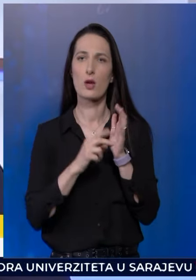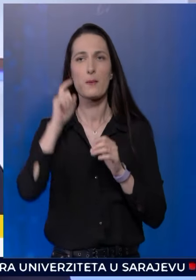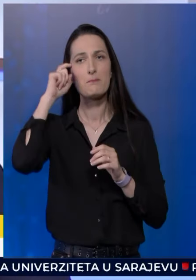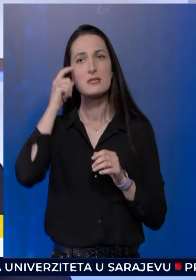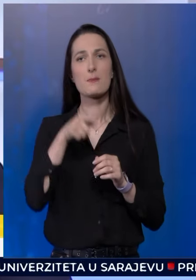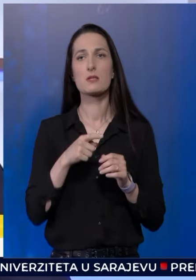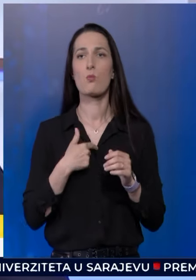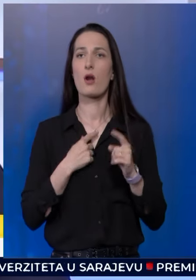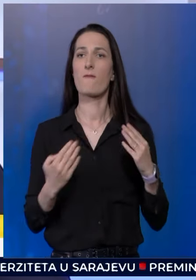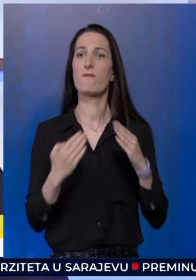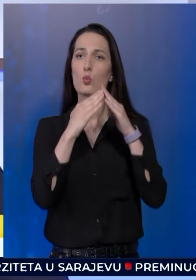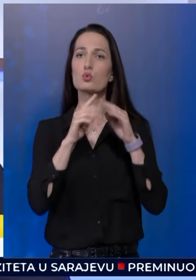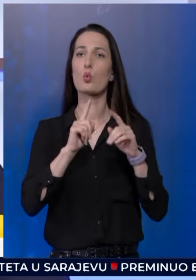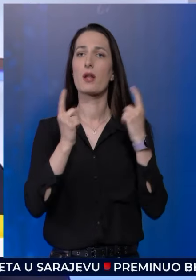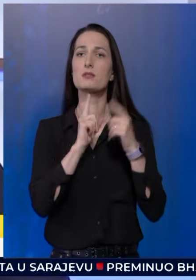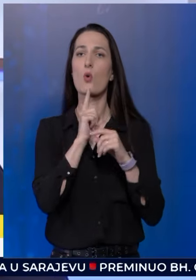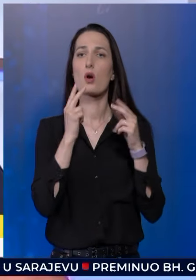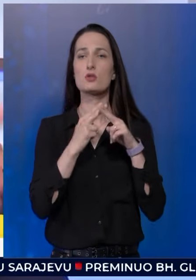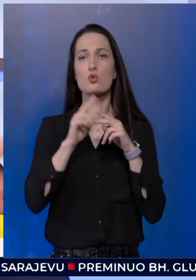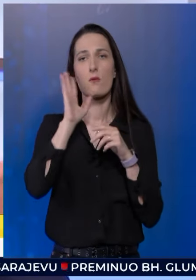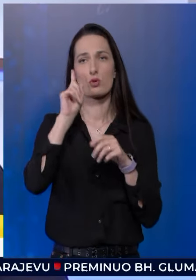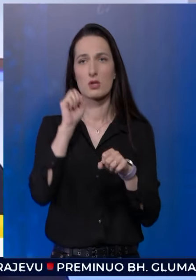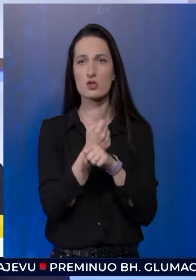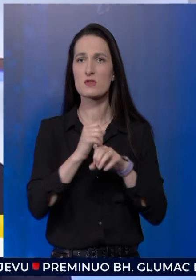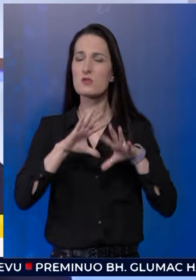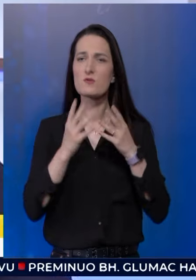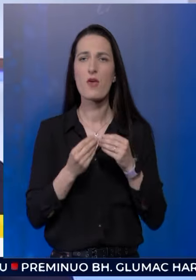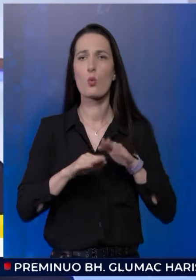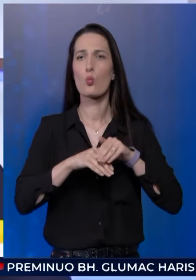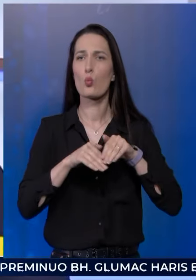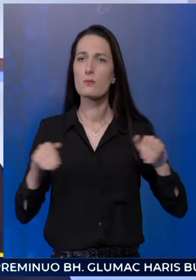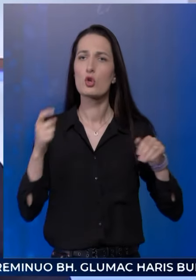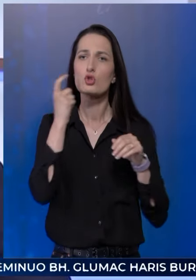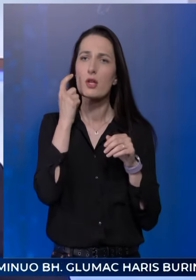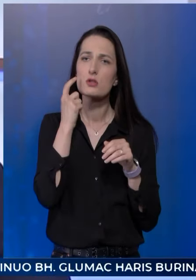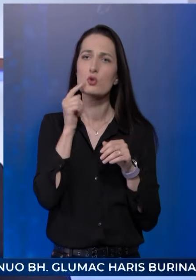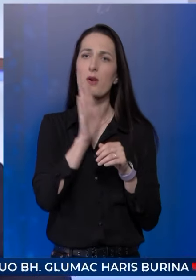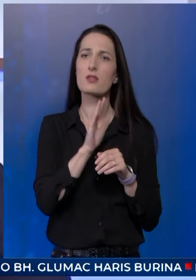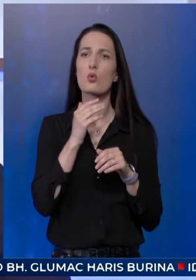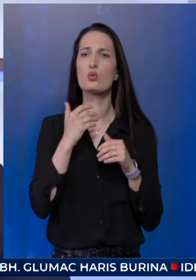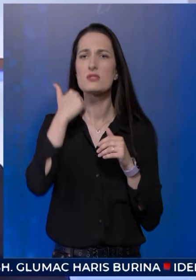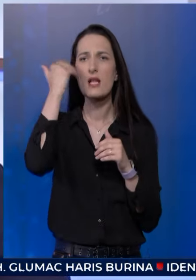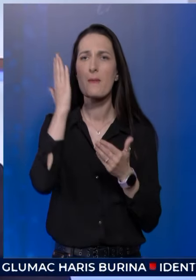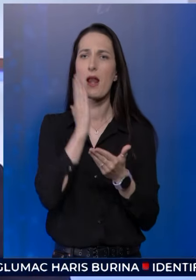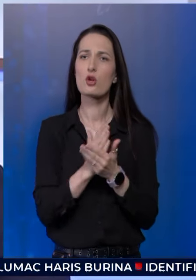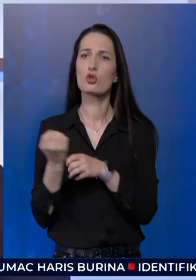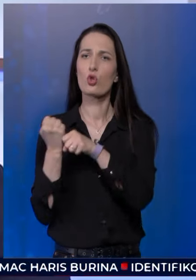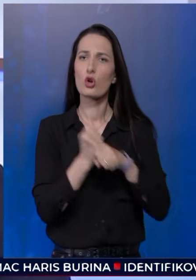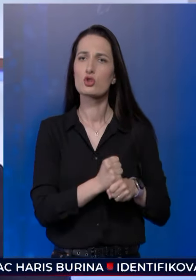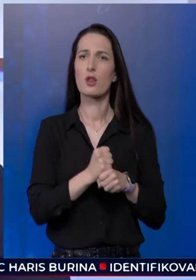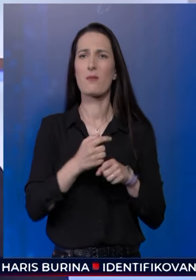krize koja se zove Bosna i Hercegovina. A to sve je kulminirano činjenicom da je na takav sraman način donešena